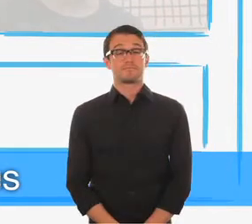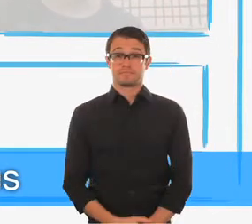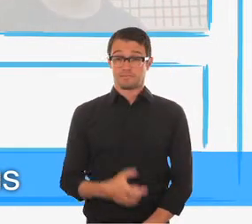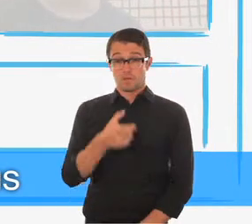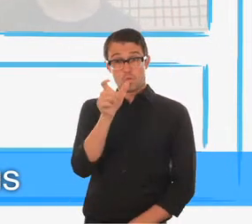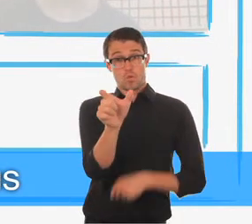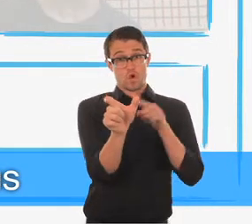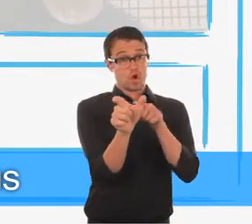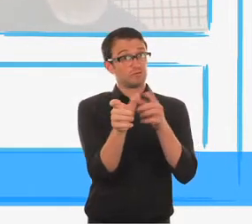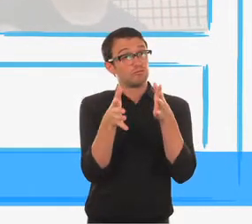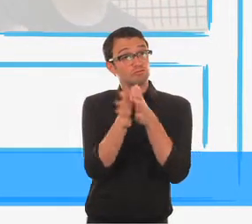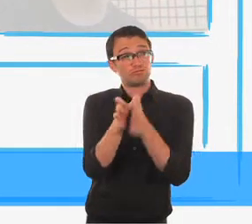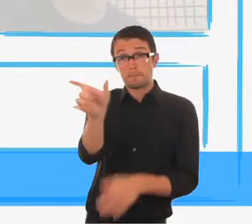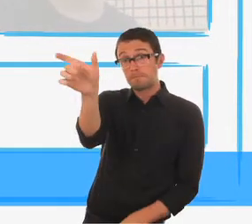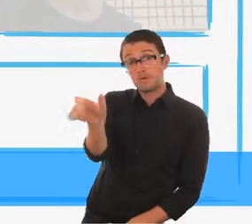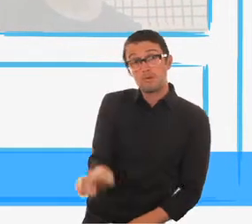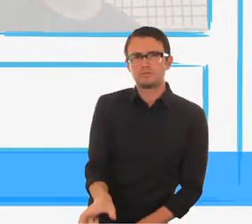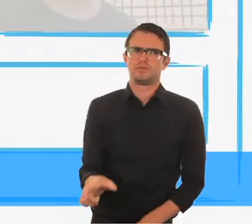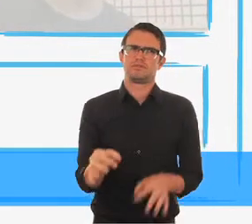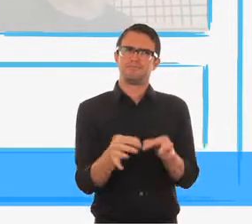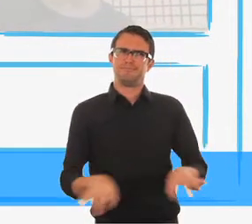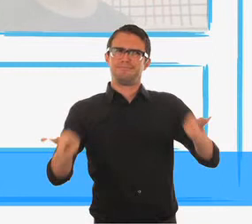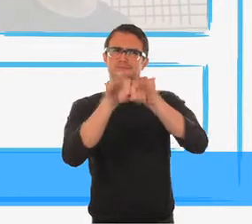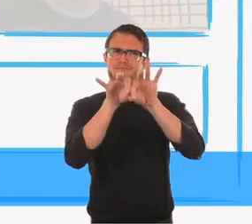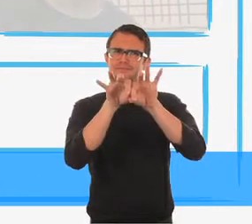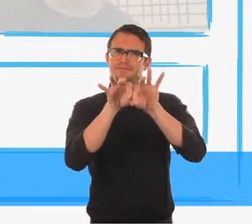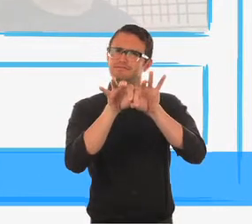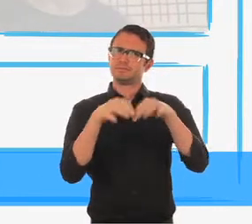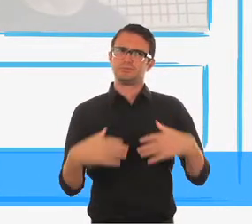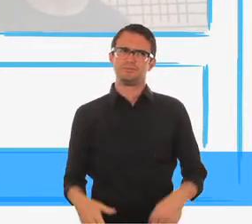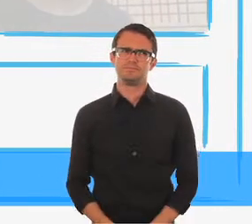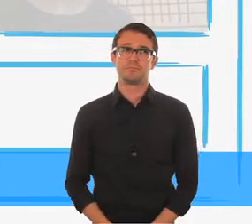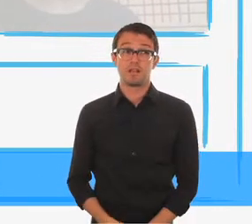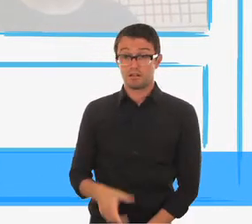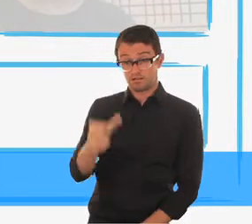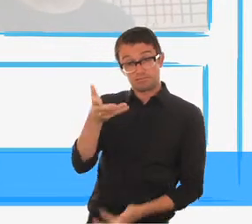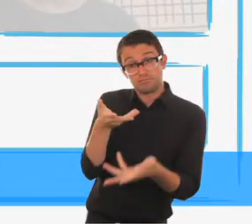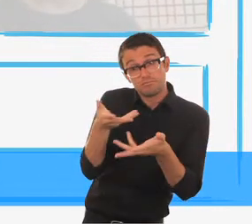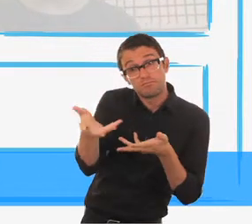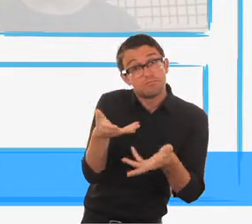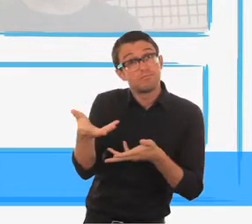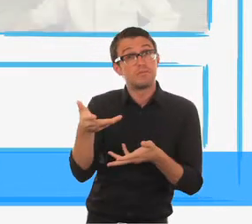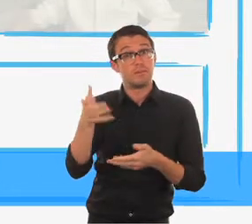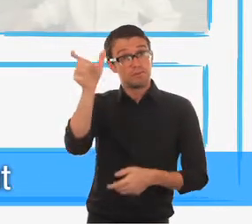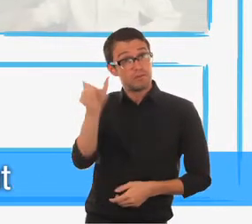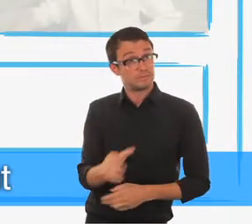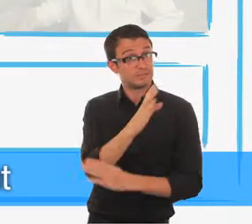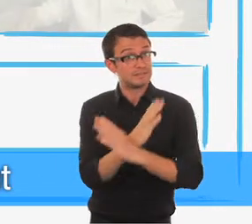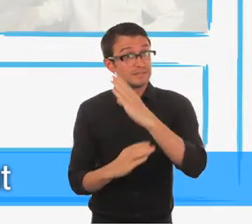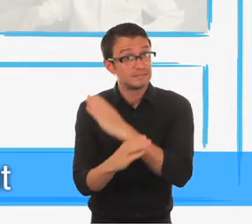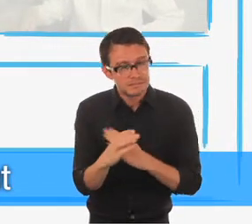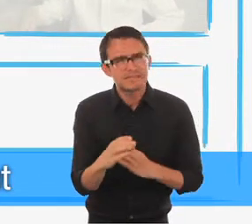personnes handicapées, les mots que nous employons et les images que nous utilisons pour les décrire sont importants. Le bon sens, la sensibilité et les